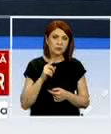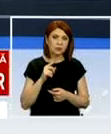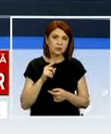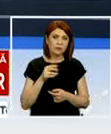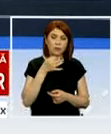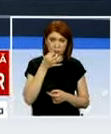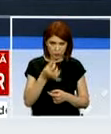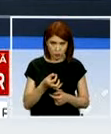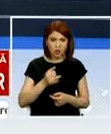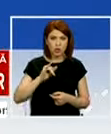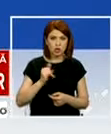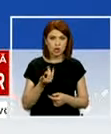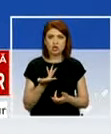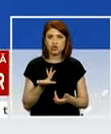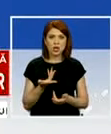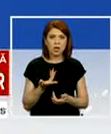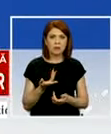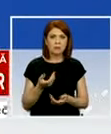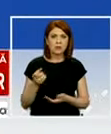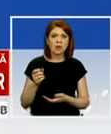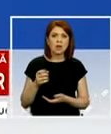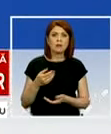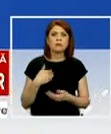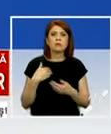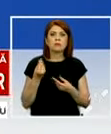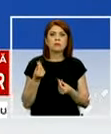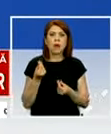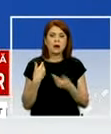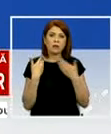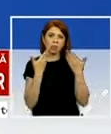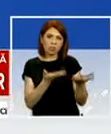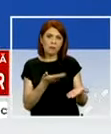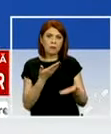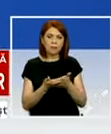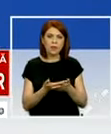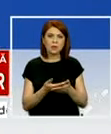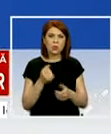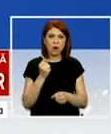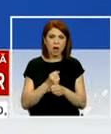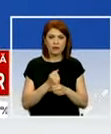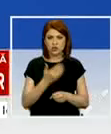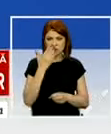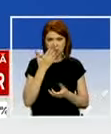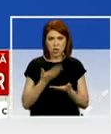specifica de asemenea ce resurse vom aloca pentru a face față acestor provocări